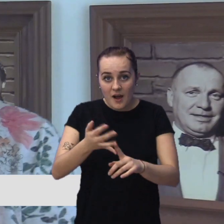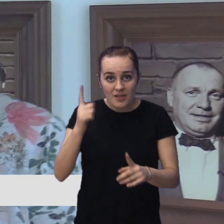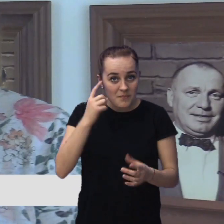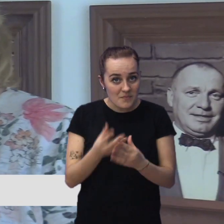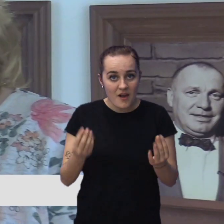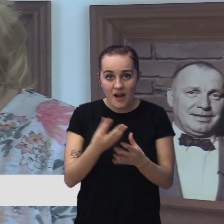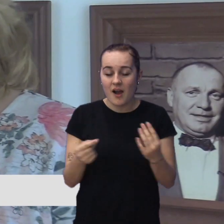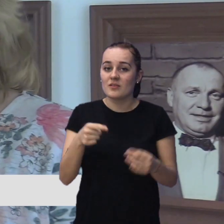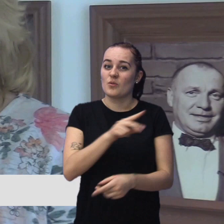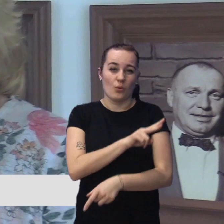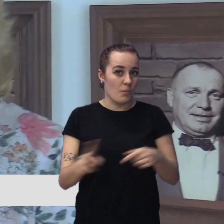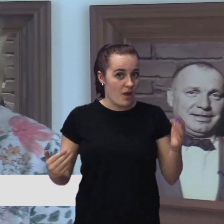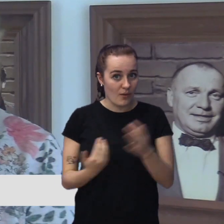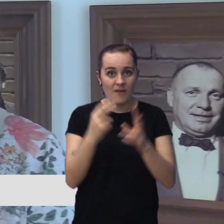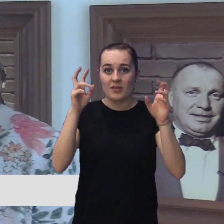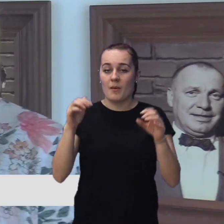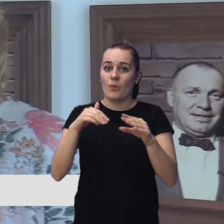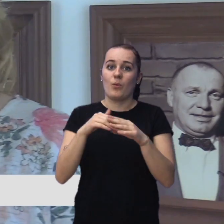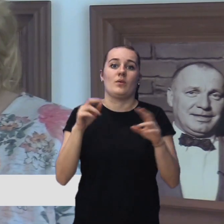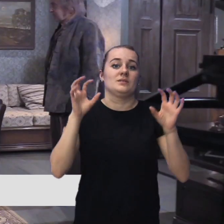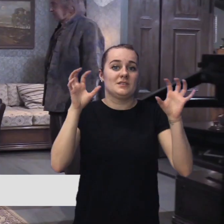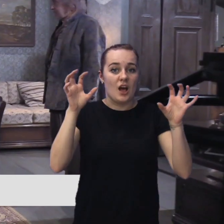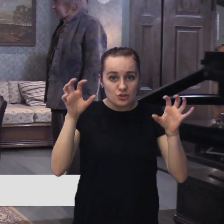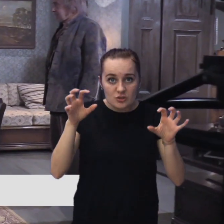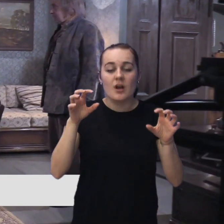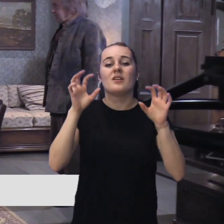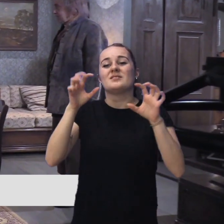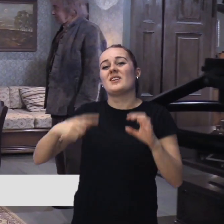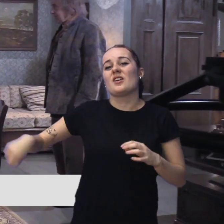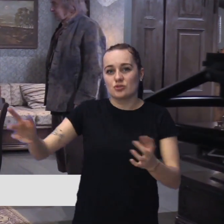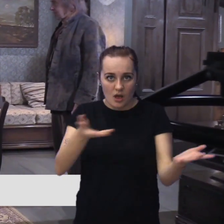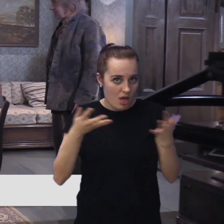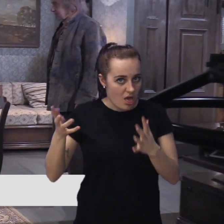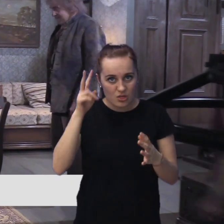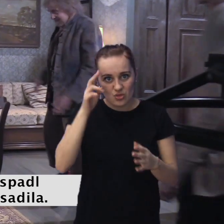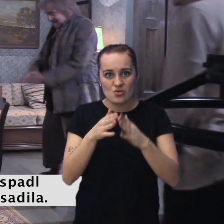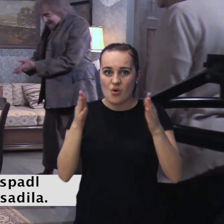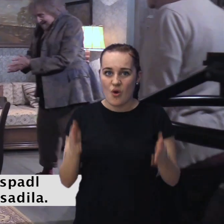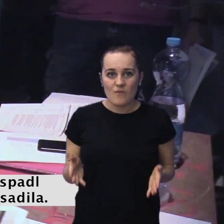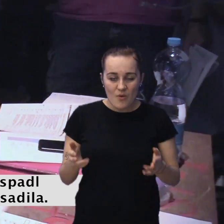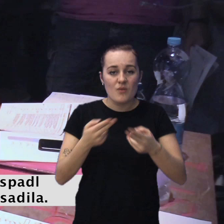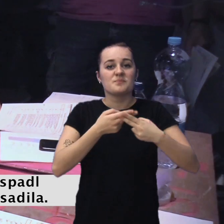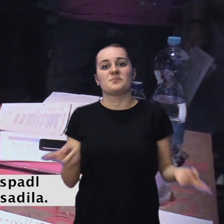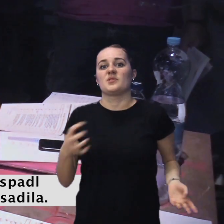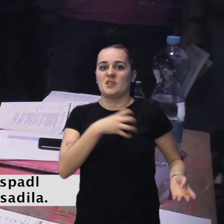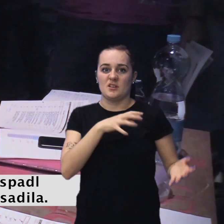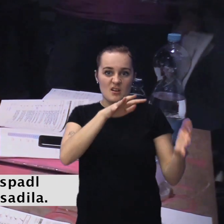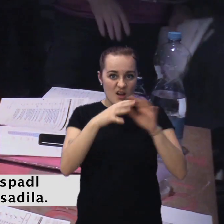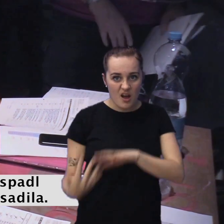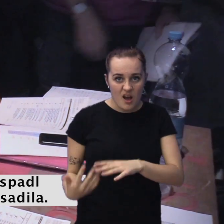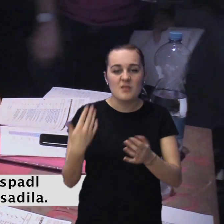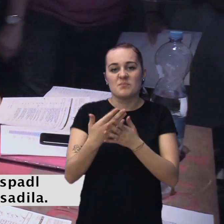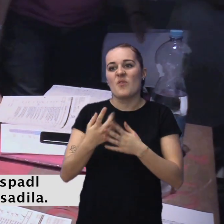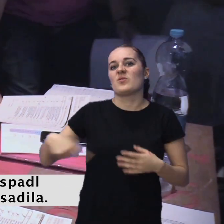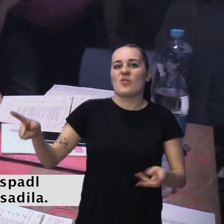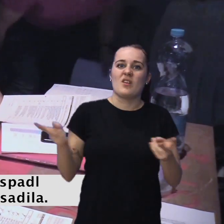letošní má nové zbrusunové téma a je o strašidlech. Je to o strašidlech, která ztratila svůj